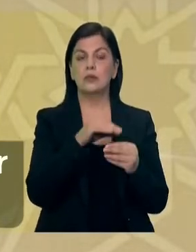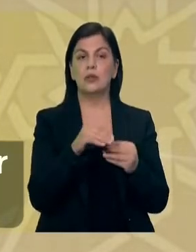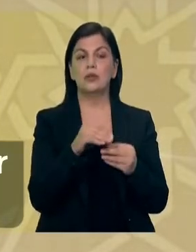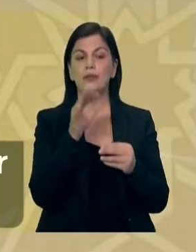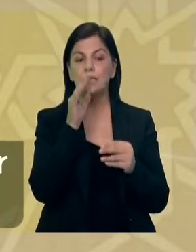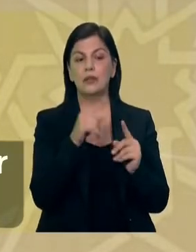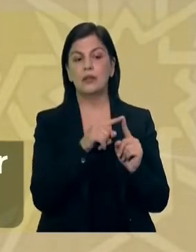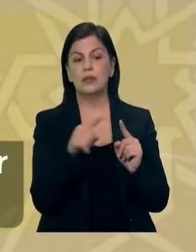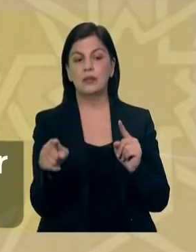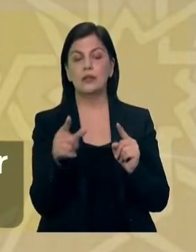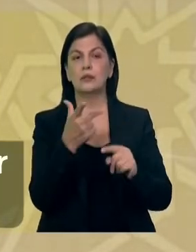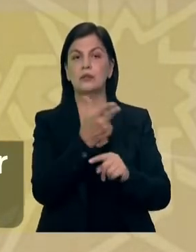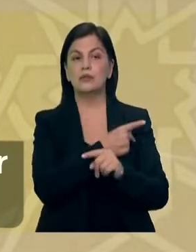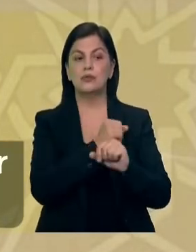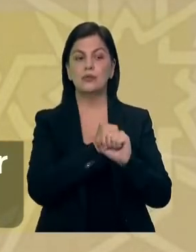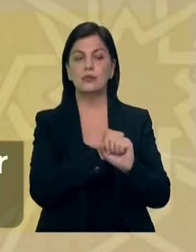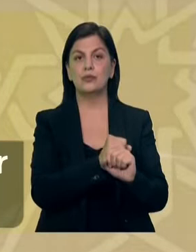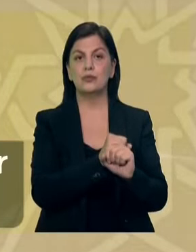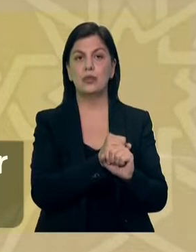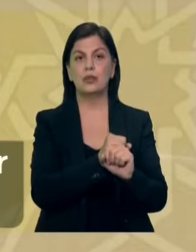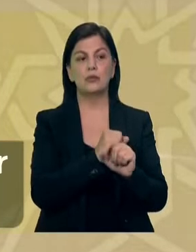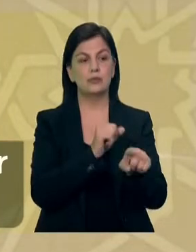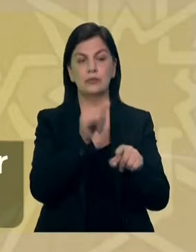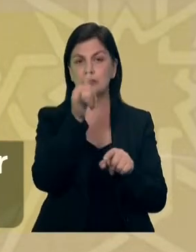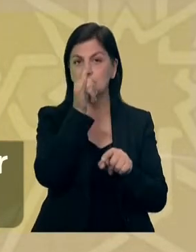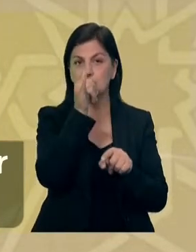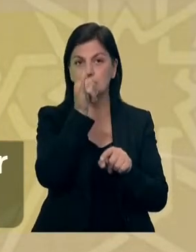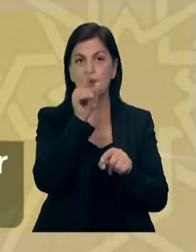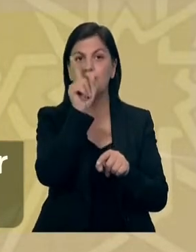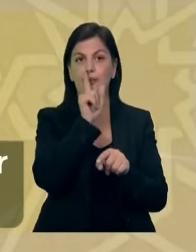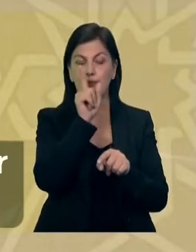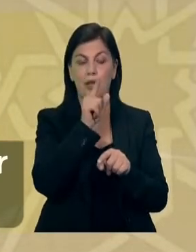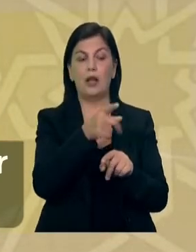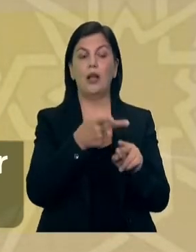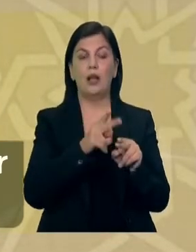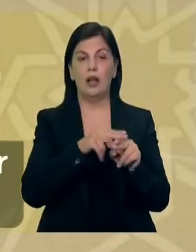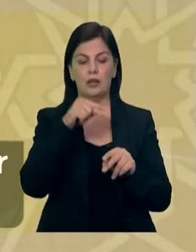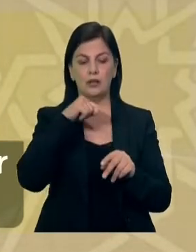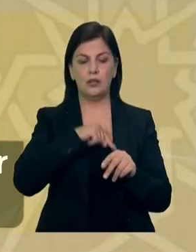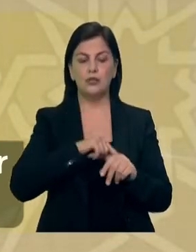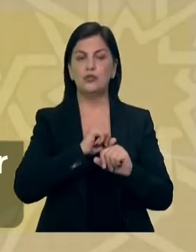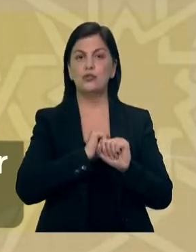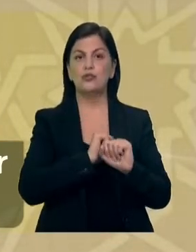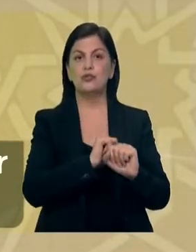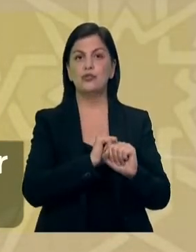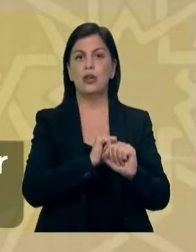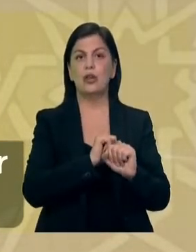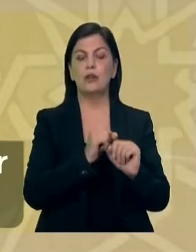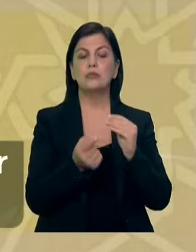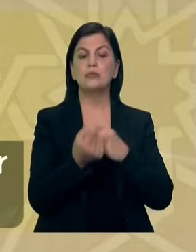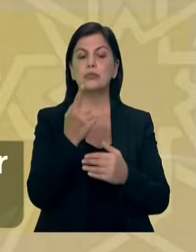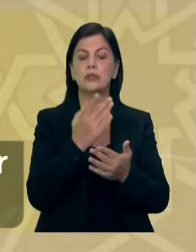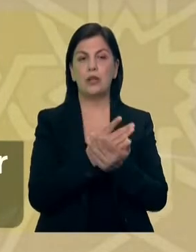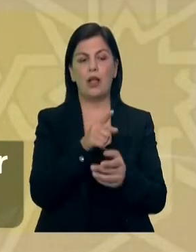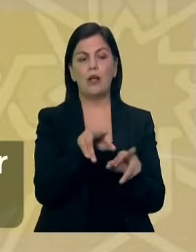dövr ərzində vaksinasiya tətbiq olunmur. Ona görə də immunitet sertifikatı da deməli COVID